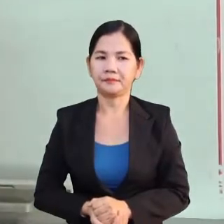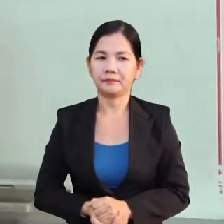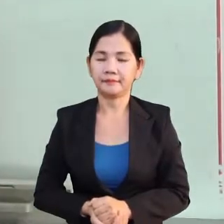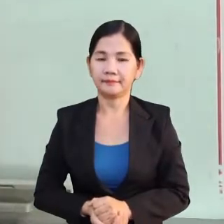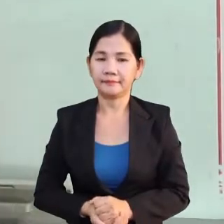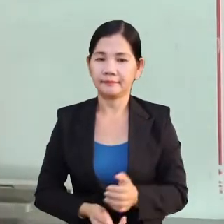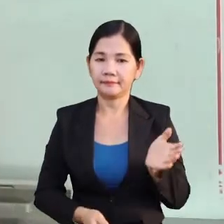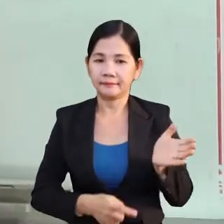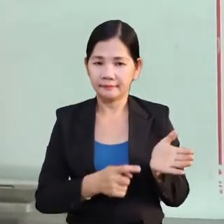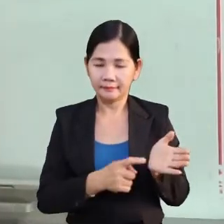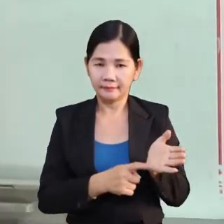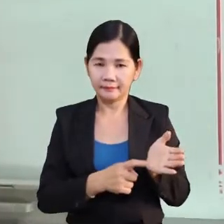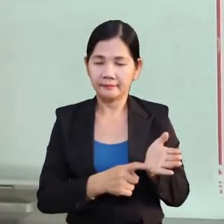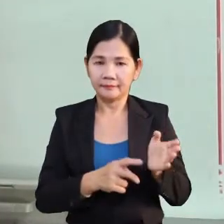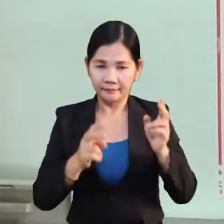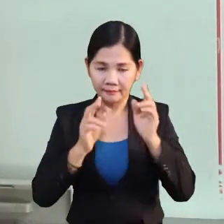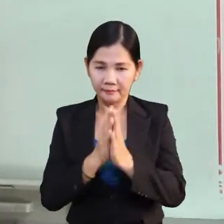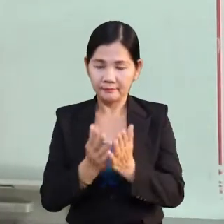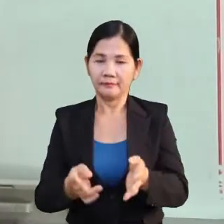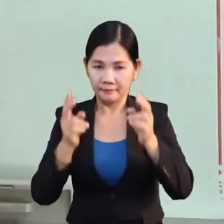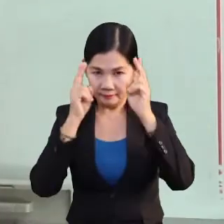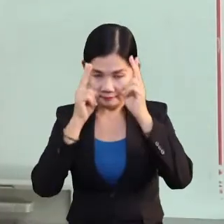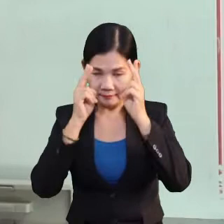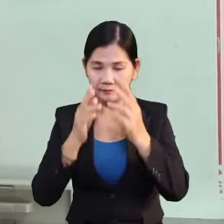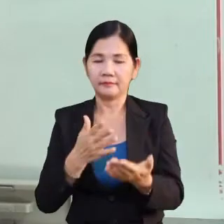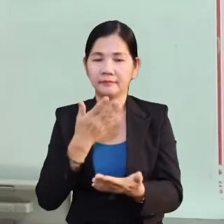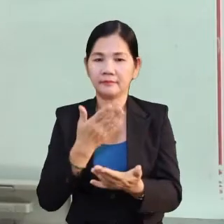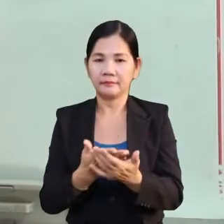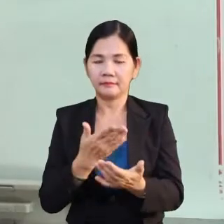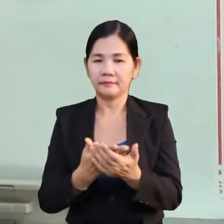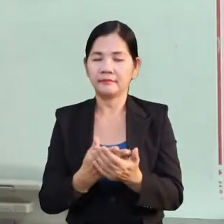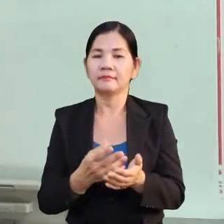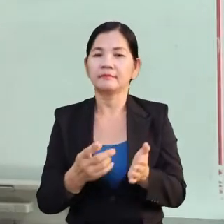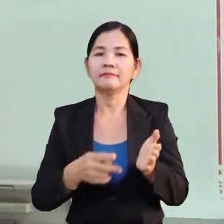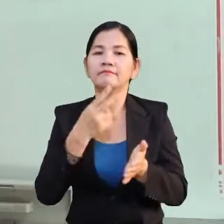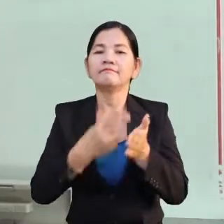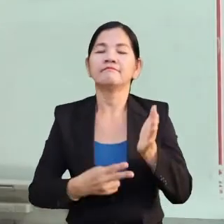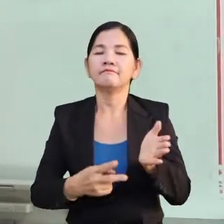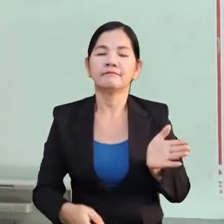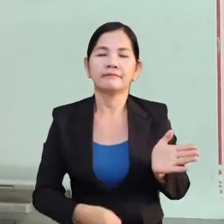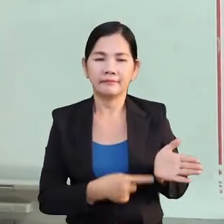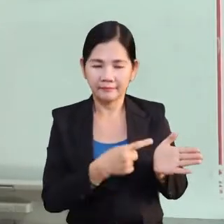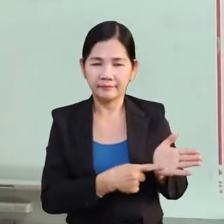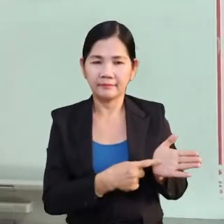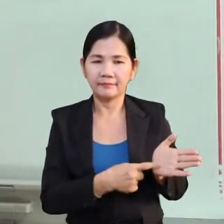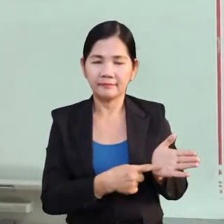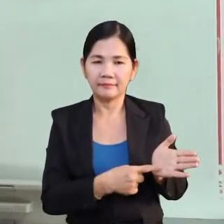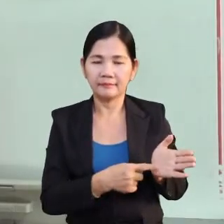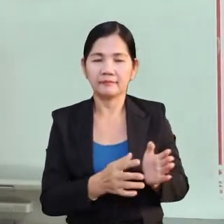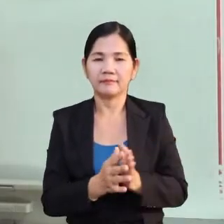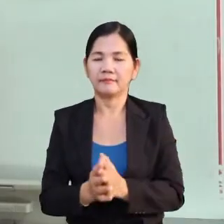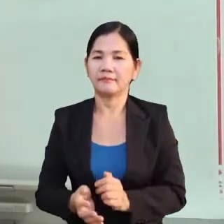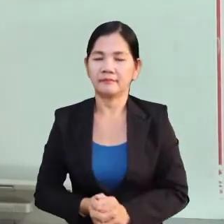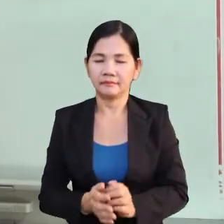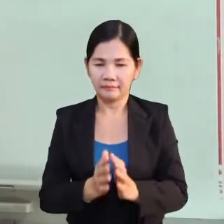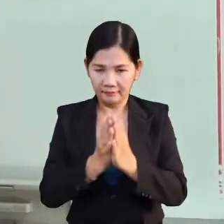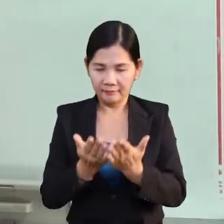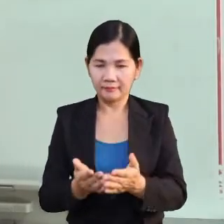នេះក៏ជាសៀវភៅសិក្សាគោលដែរតើយើងឲ្យឈ្មោះថាសៀវភៅអ្វីដែរកូនចាគឺសៀវភៅ